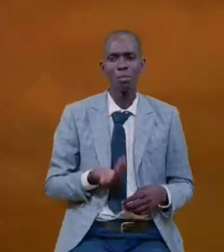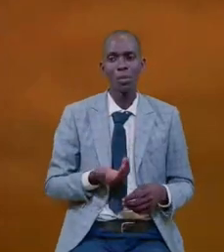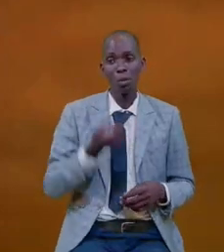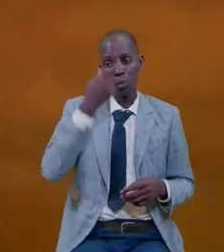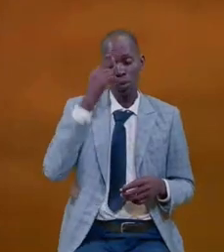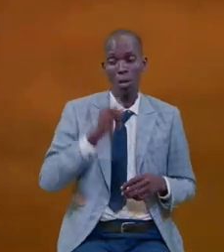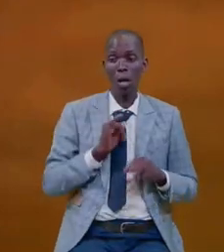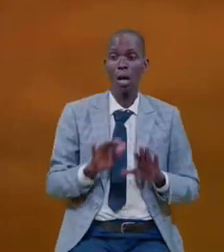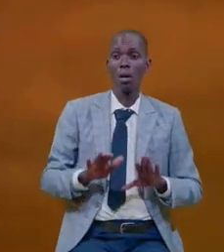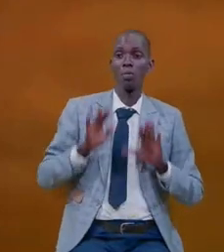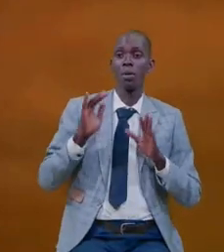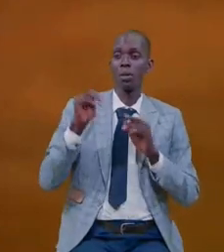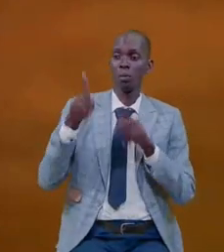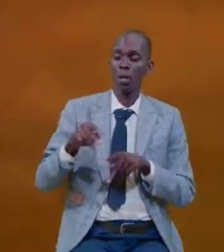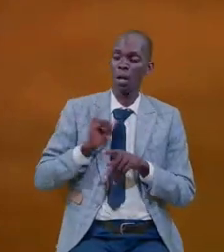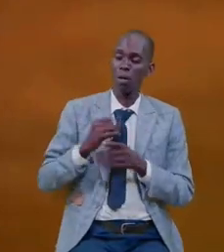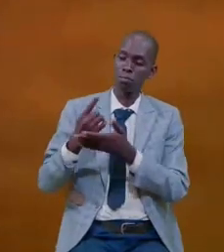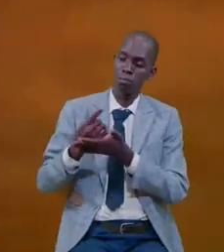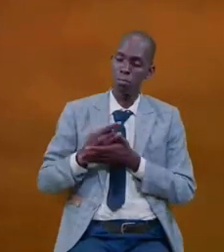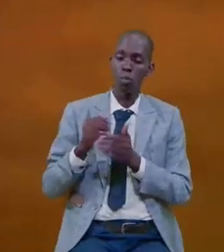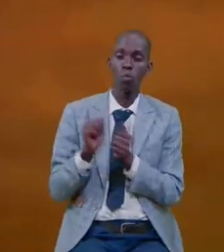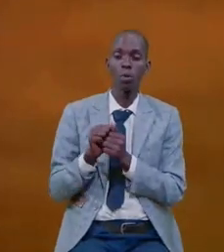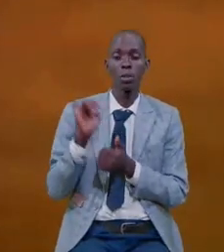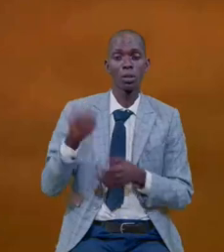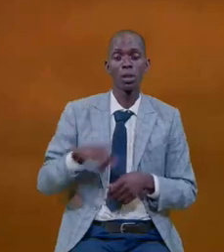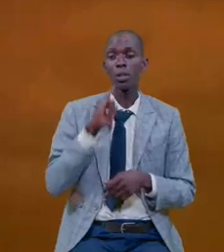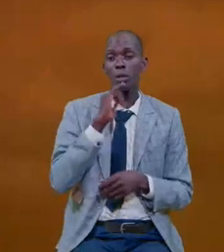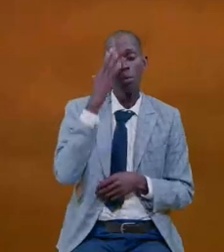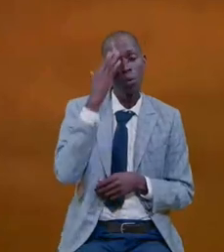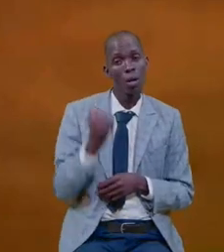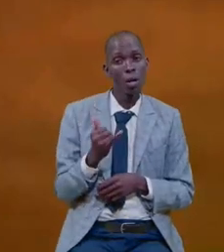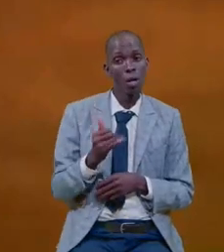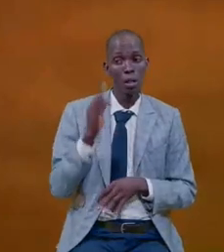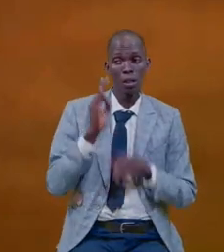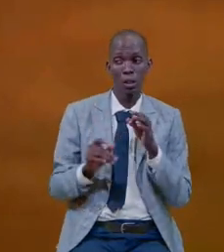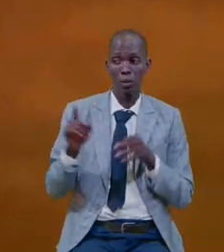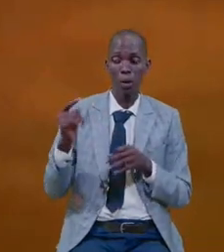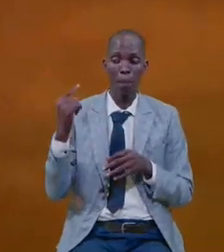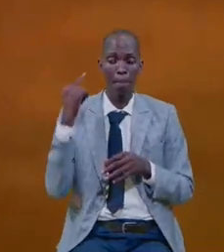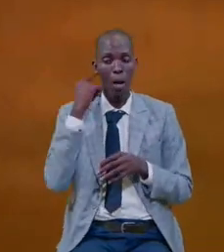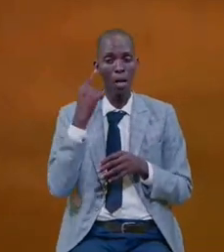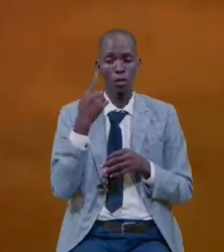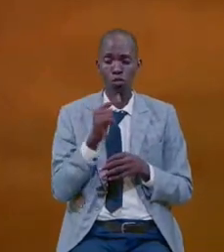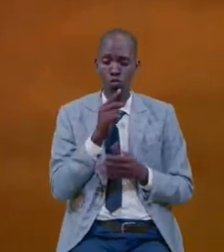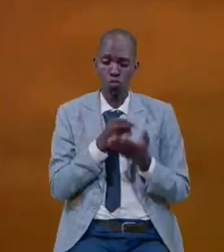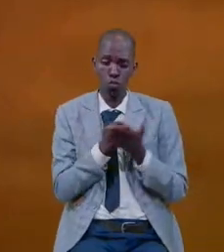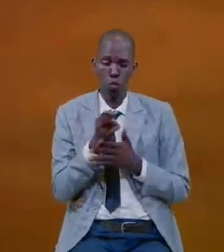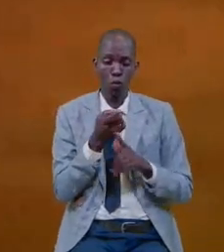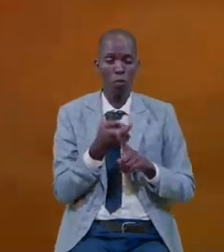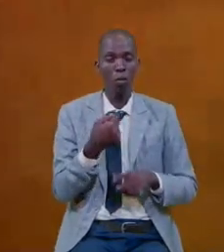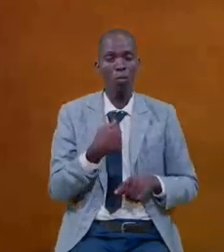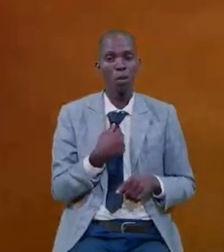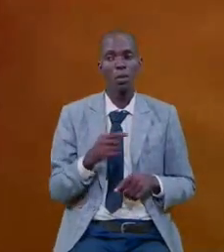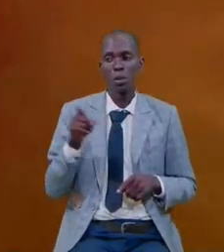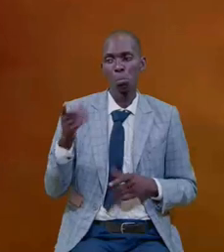Je crains la personne à qui je parle, et s'il entend la vérité de ma bouche,